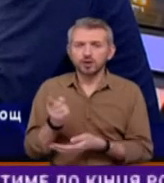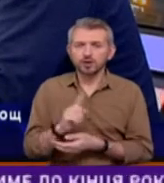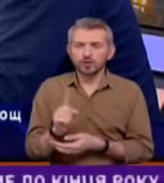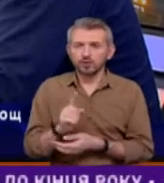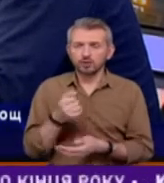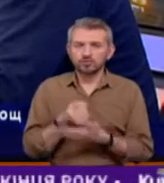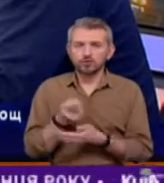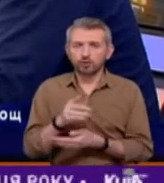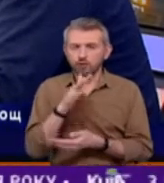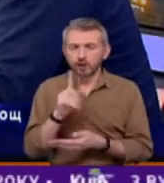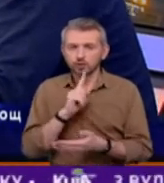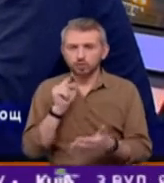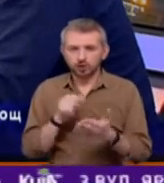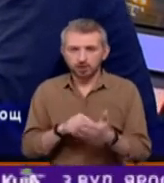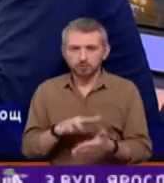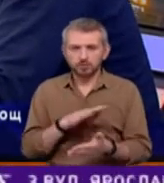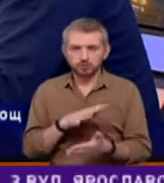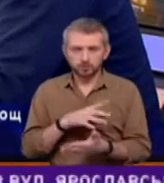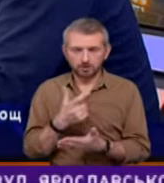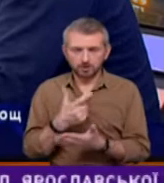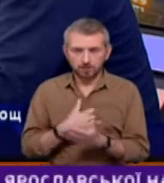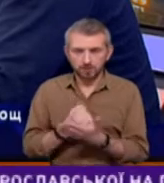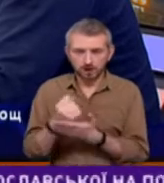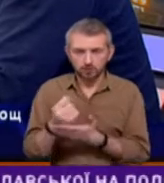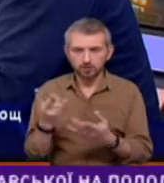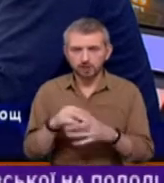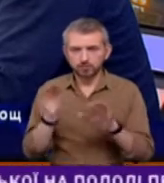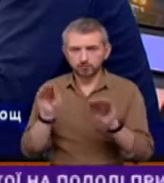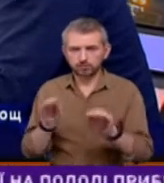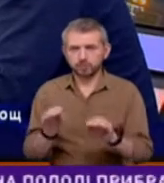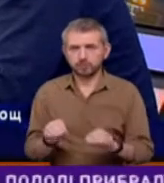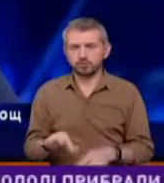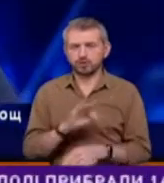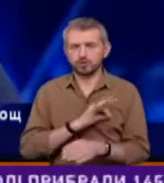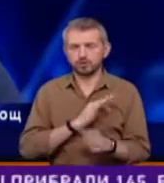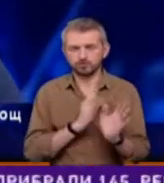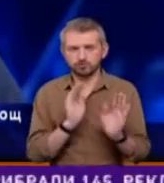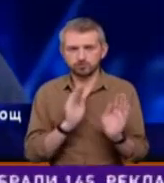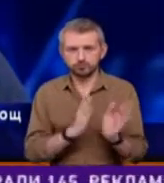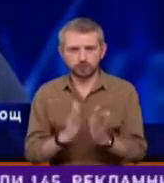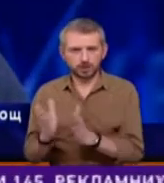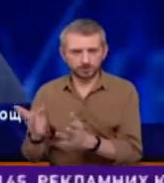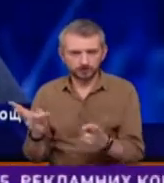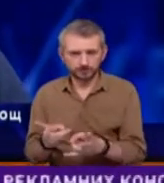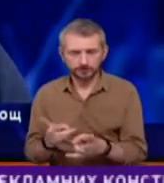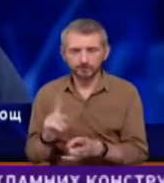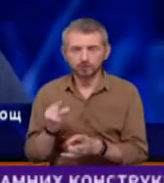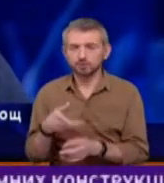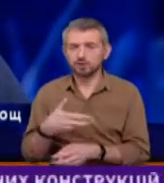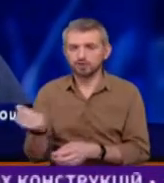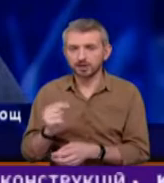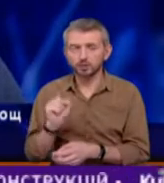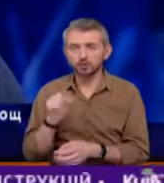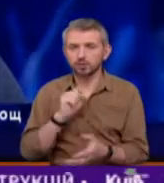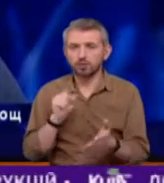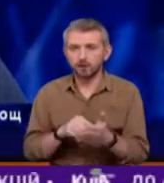до того моменту, щоб потрапити і стати номінантом, потрібно заповнити, пройти певний юридичний протокол, щоб тебе прийняли, щоб ти